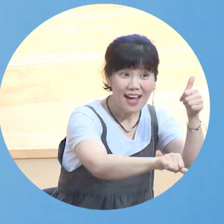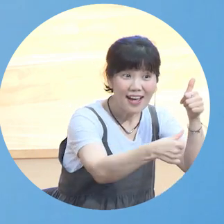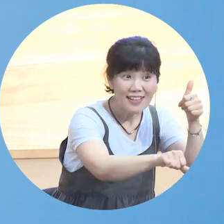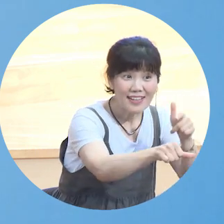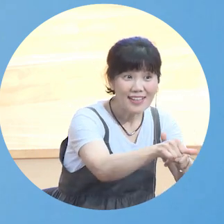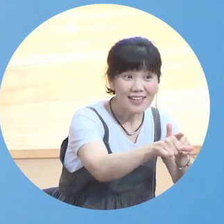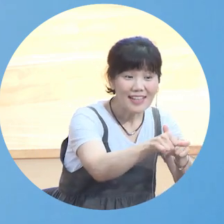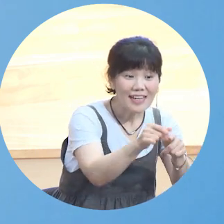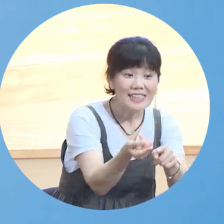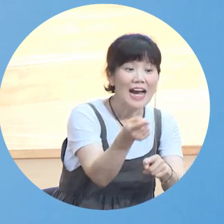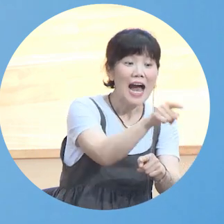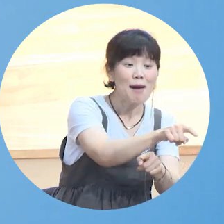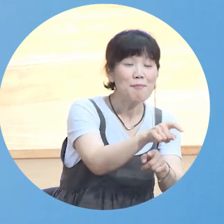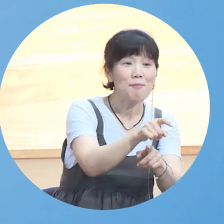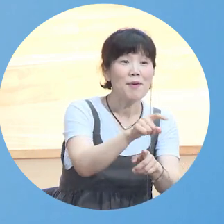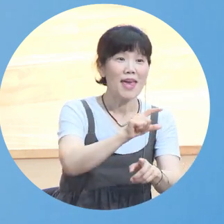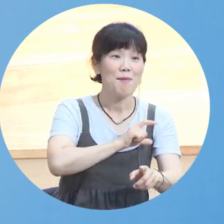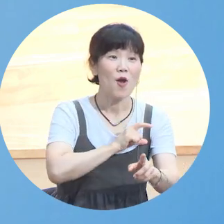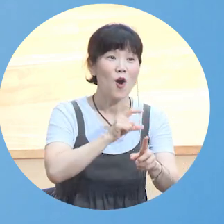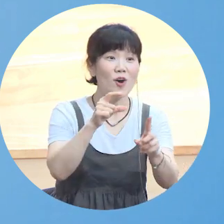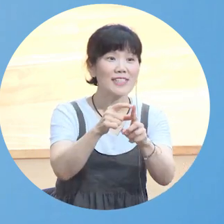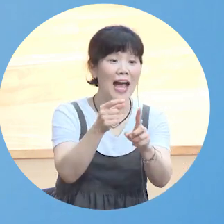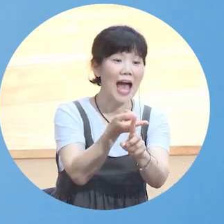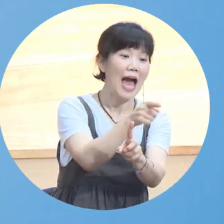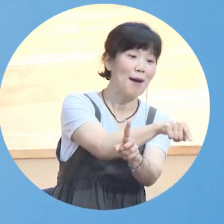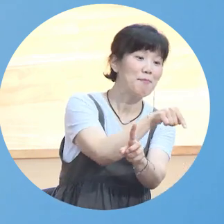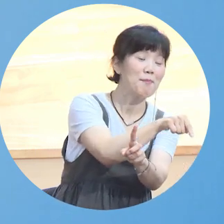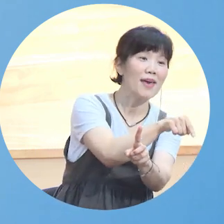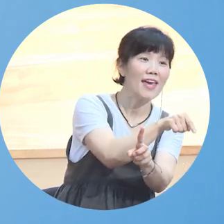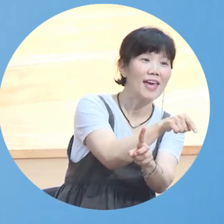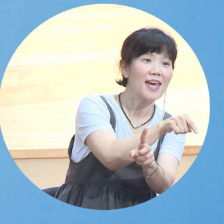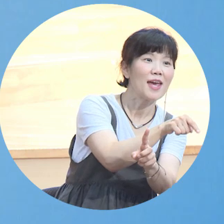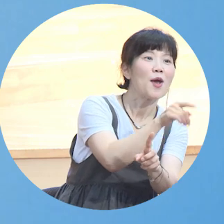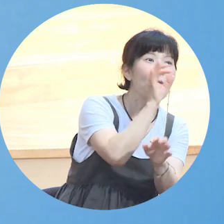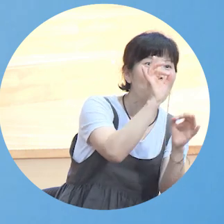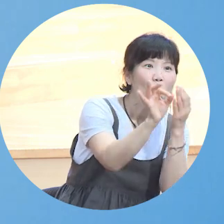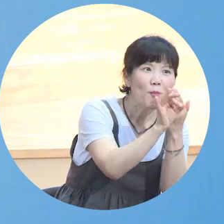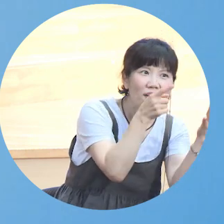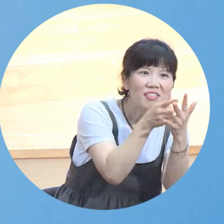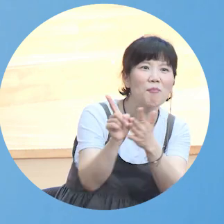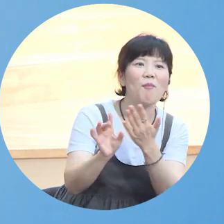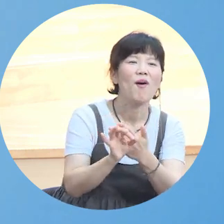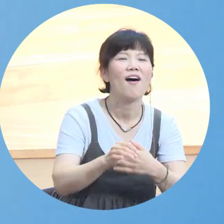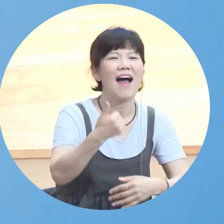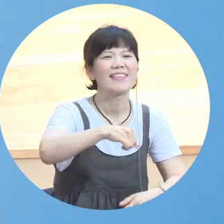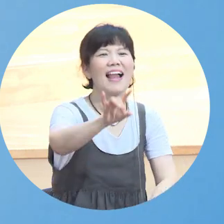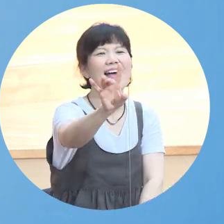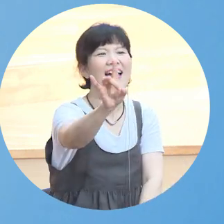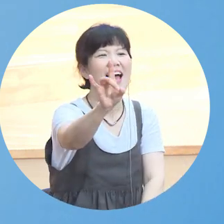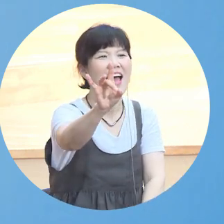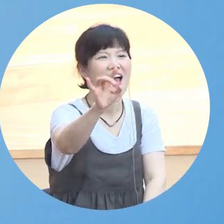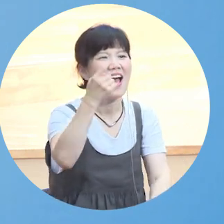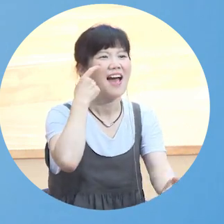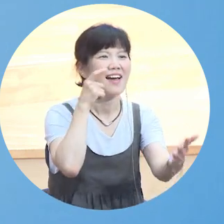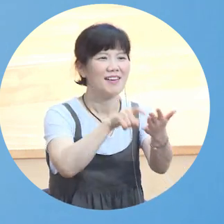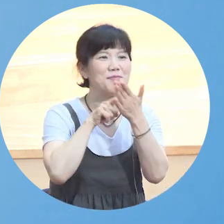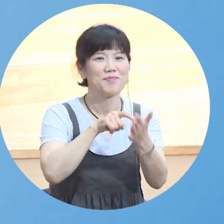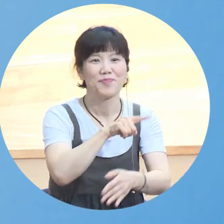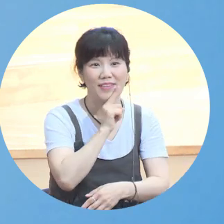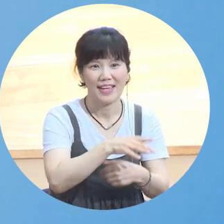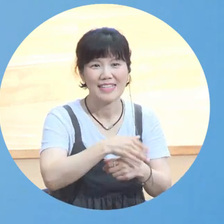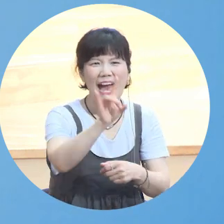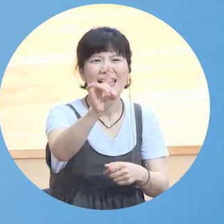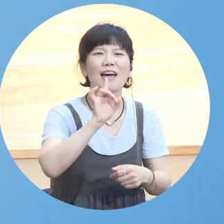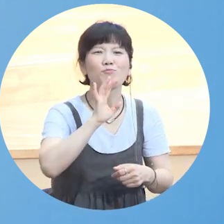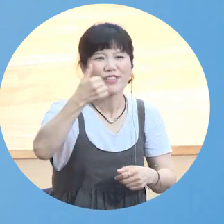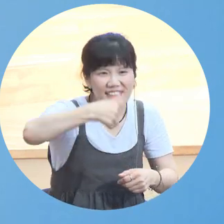있다 그 말은 뭐냐 아들이 하나에 따라 는 걸 우리가 줄 취할 수 있잖아요 그 하나밖에 없는 그 아들 그 아들을 잃을